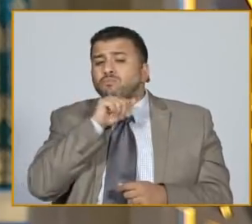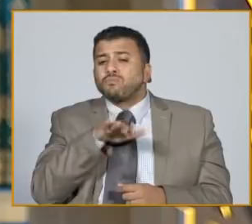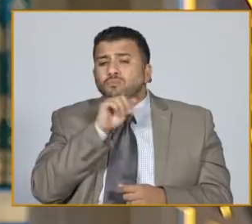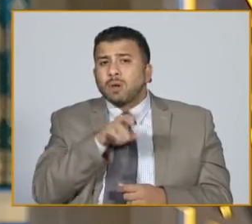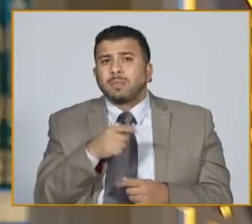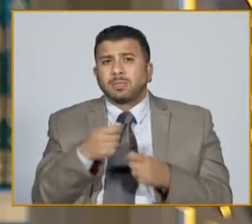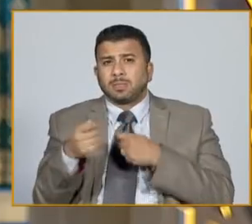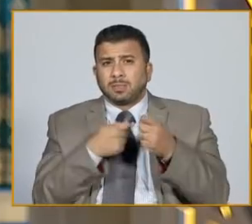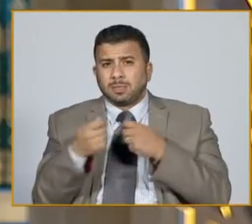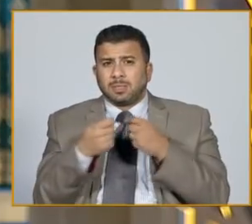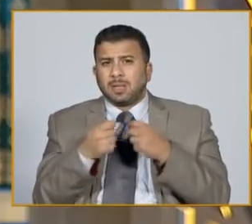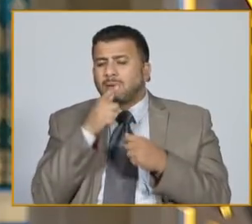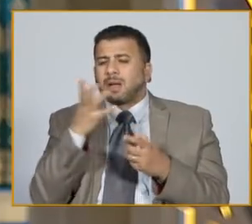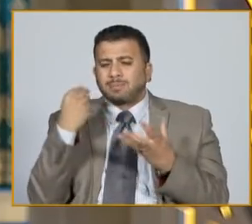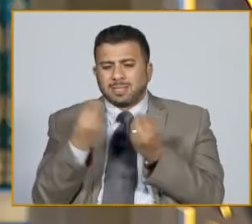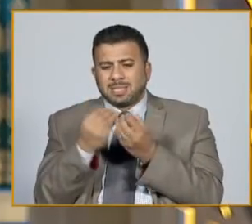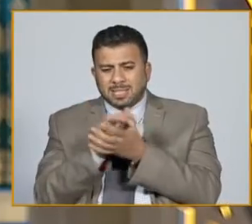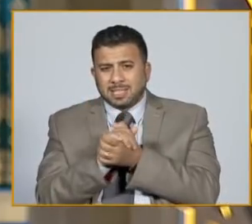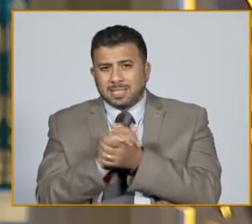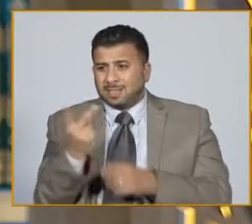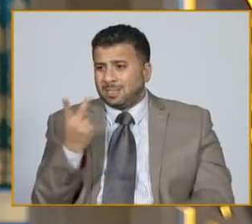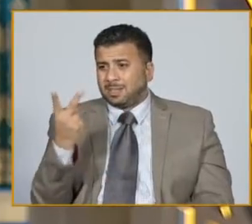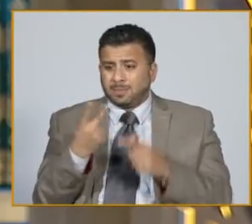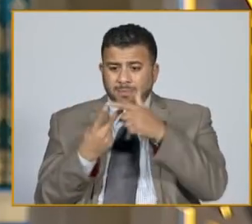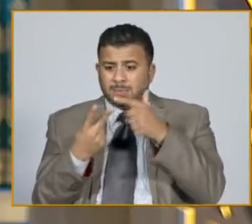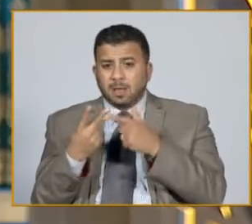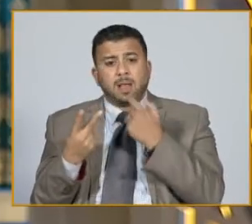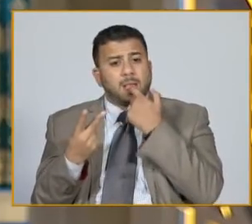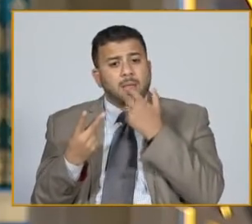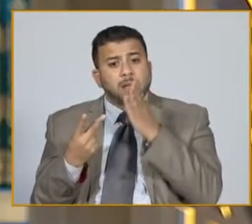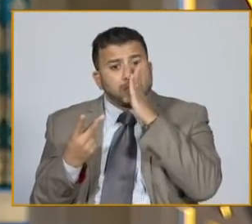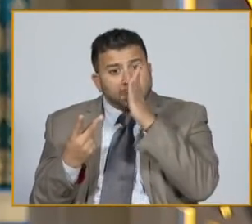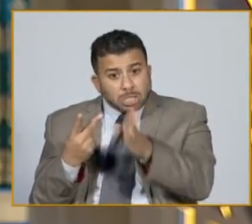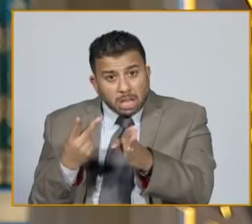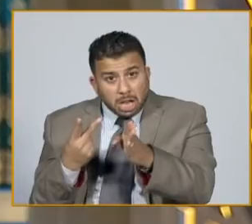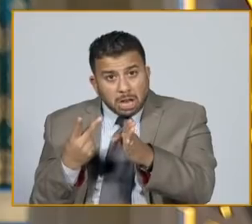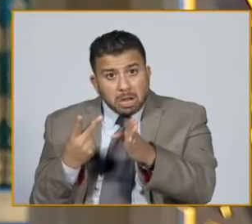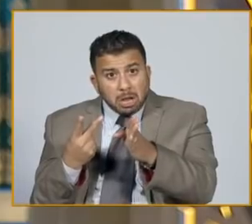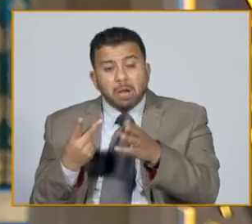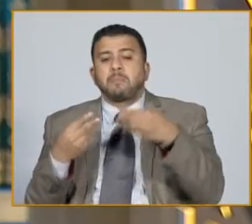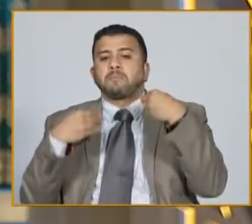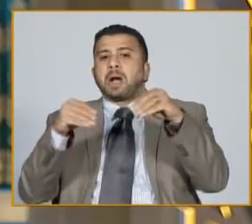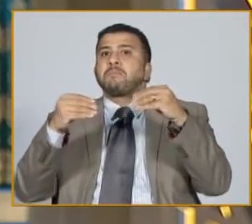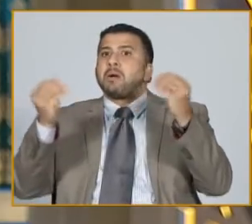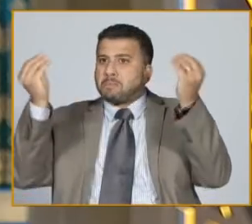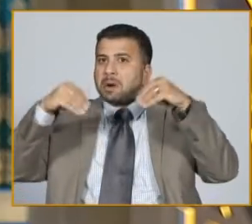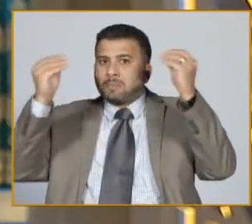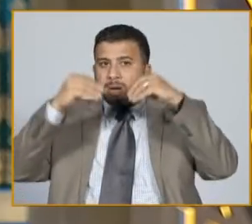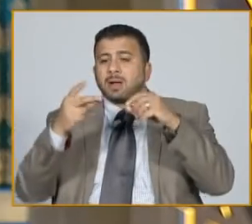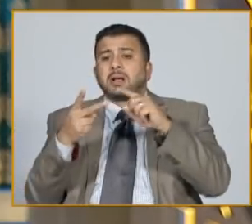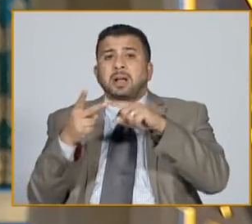فإذا ذكر الشريكين قال فإذا صدق وبين بورك لهما في بيعهما، وإذا